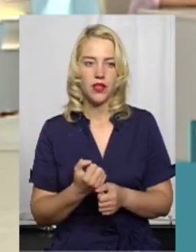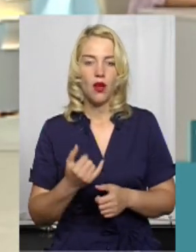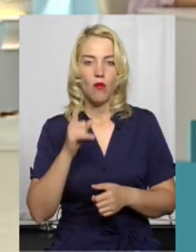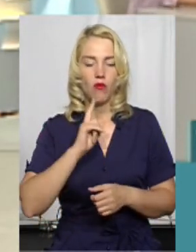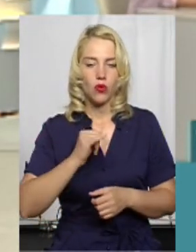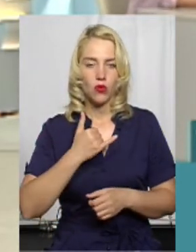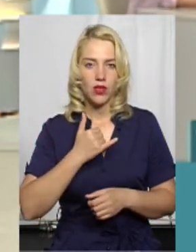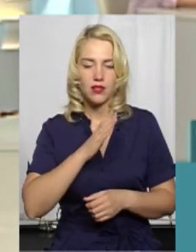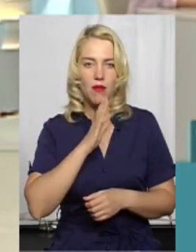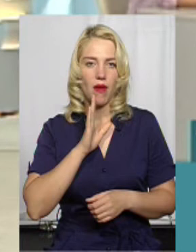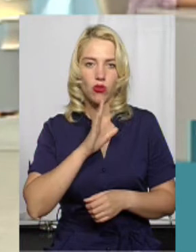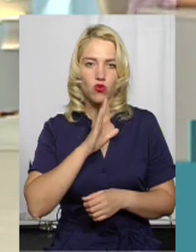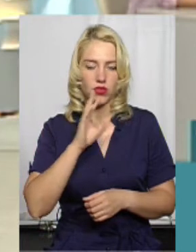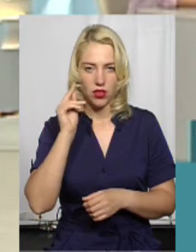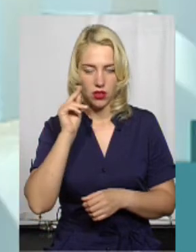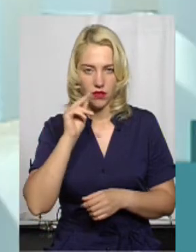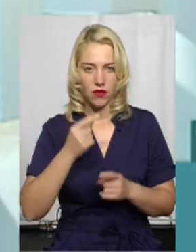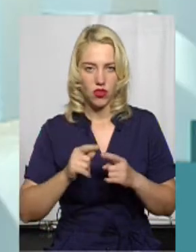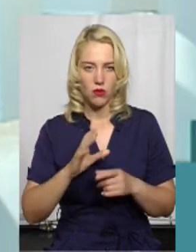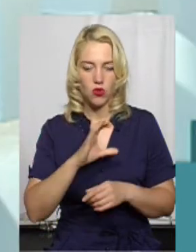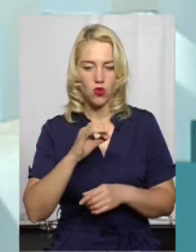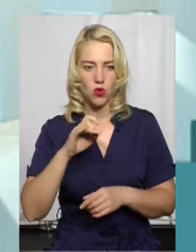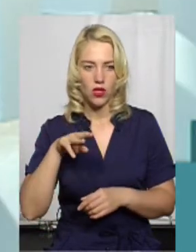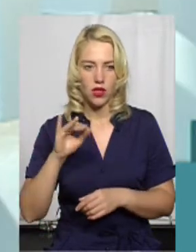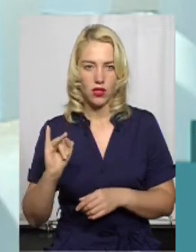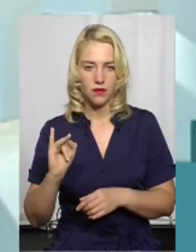нас маточники, ми вивчаємо сорти,